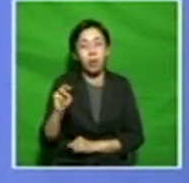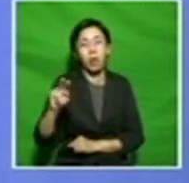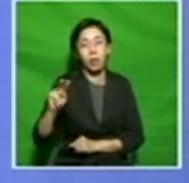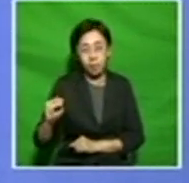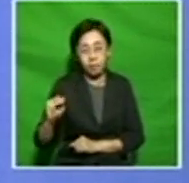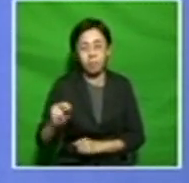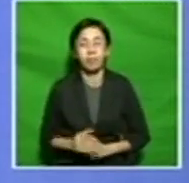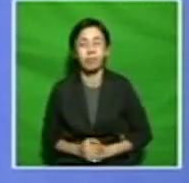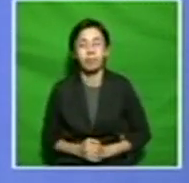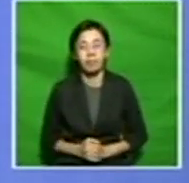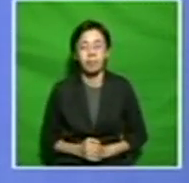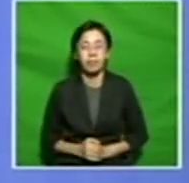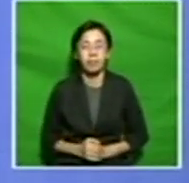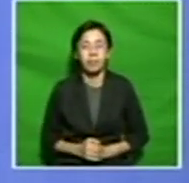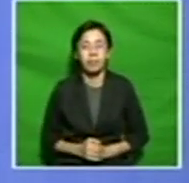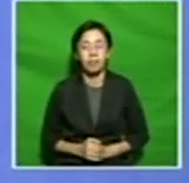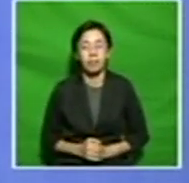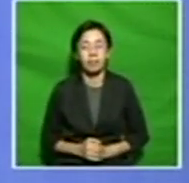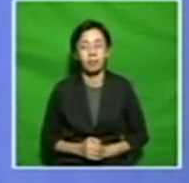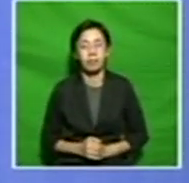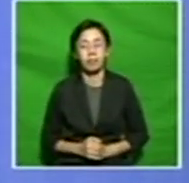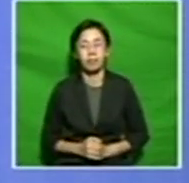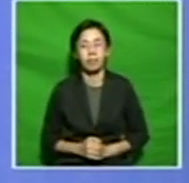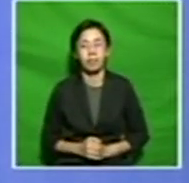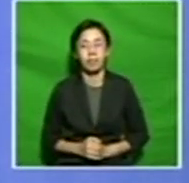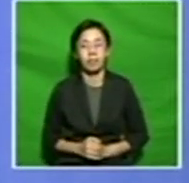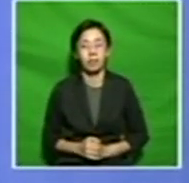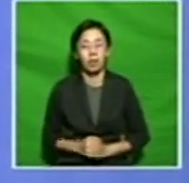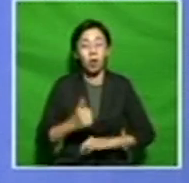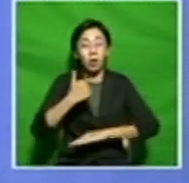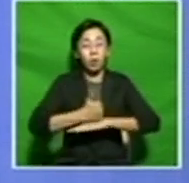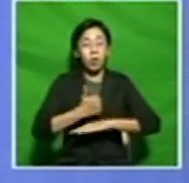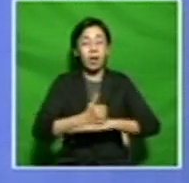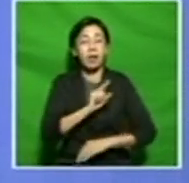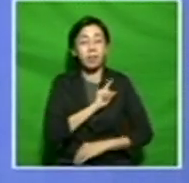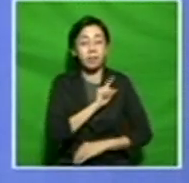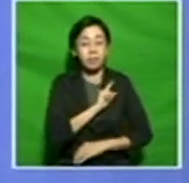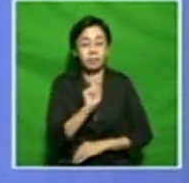นอกจากนั้นก็ยังจะมีหัวหน้าผู้รับผิดชอบ